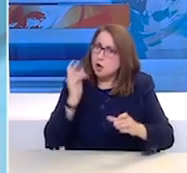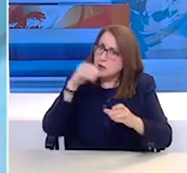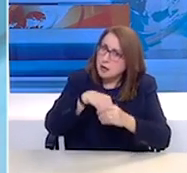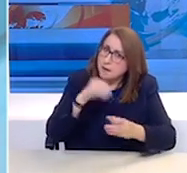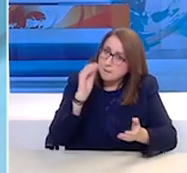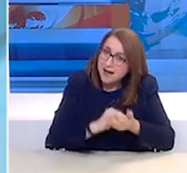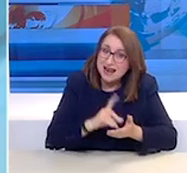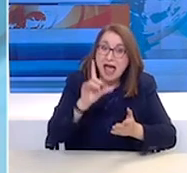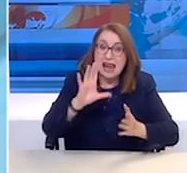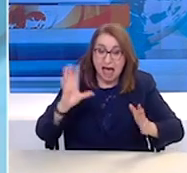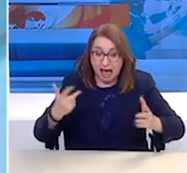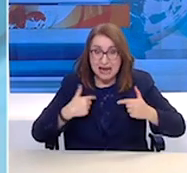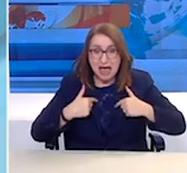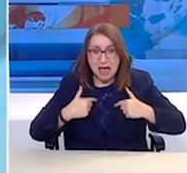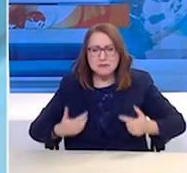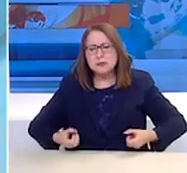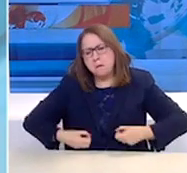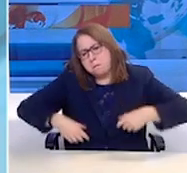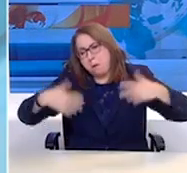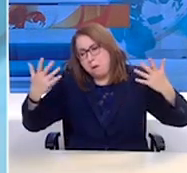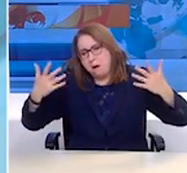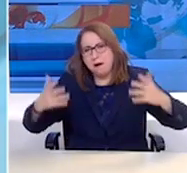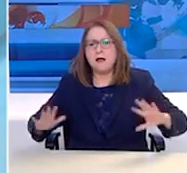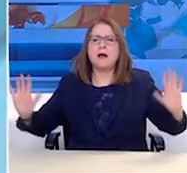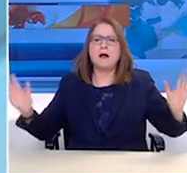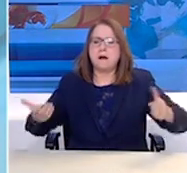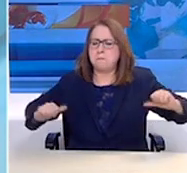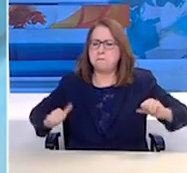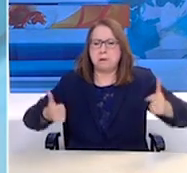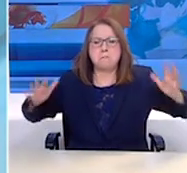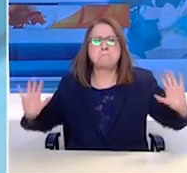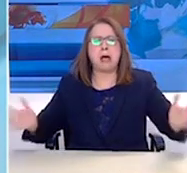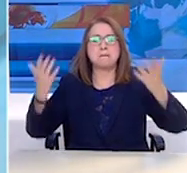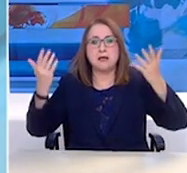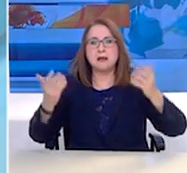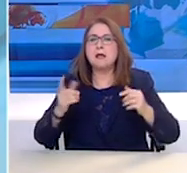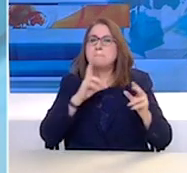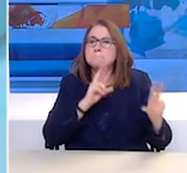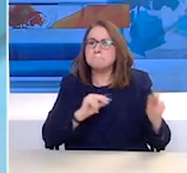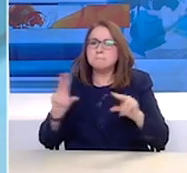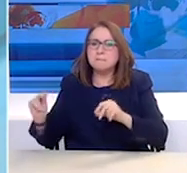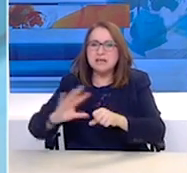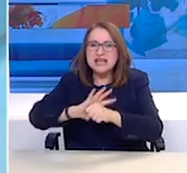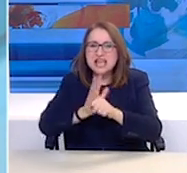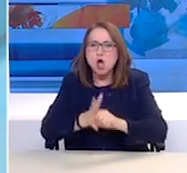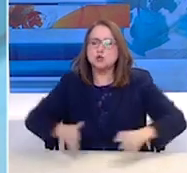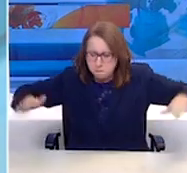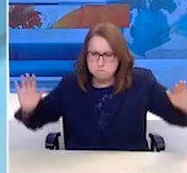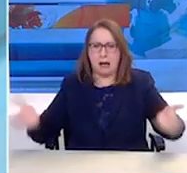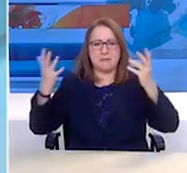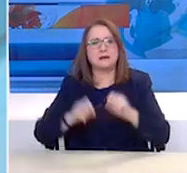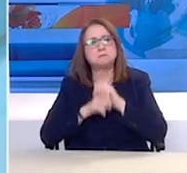ιός. Αυτό είναι το μήνυμα, νομίζω, και θέλει προσοχή. Ούτε τη μία πλευρά να υπερτονίζουμε, ούτε την